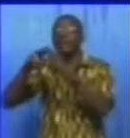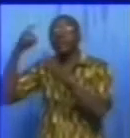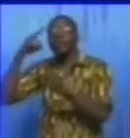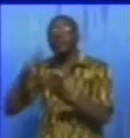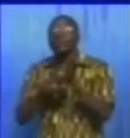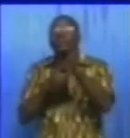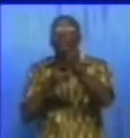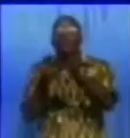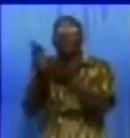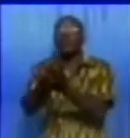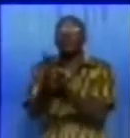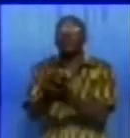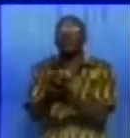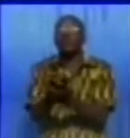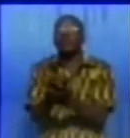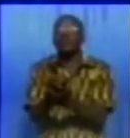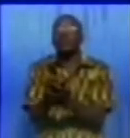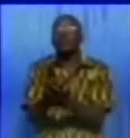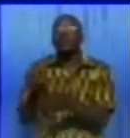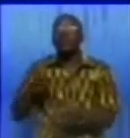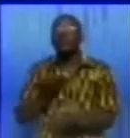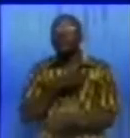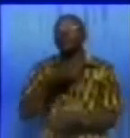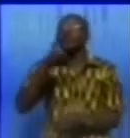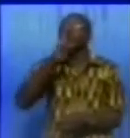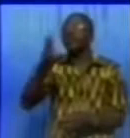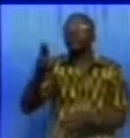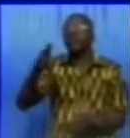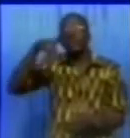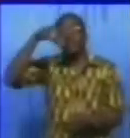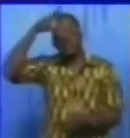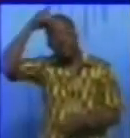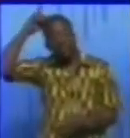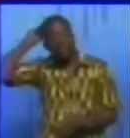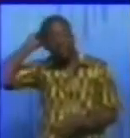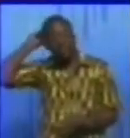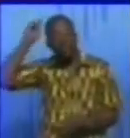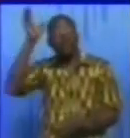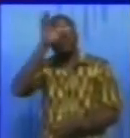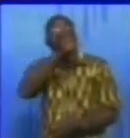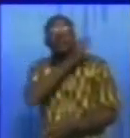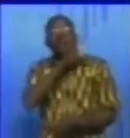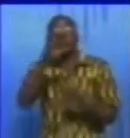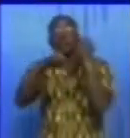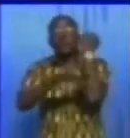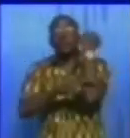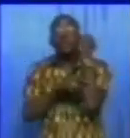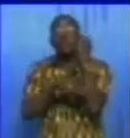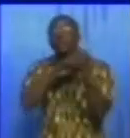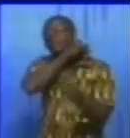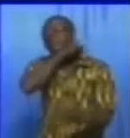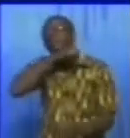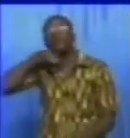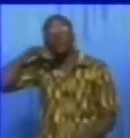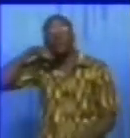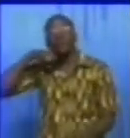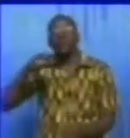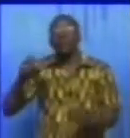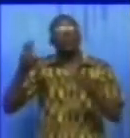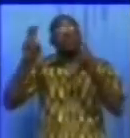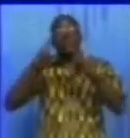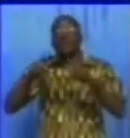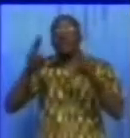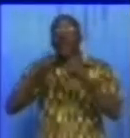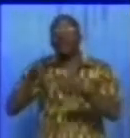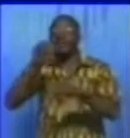propose. Nous sommes à Dori, chef-lieu de la région du Sahel. La ville a fait peau